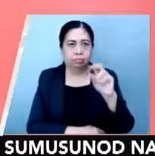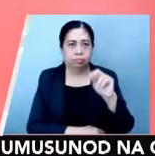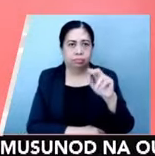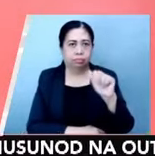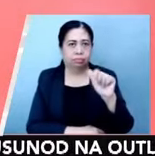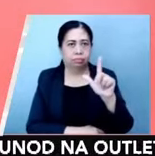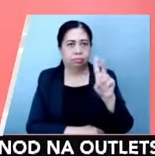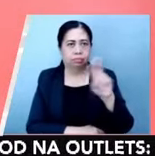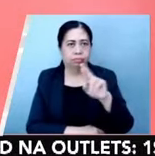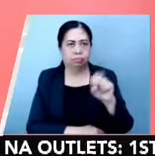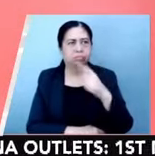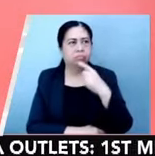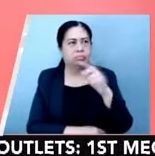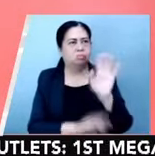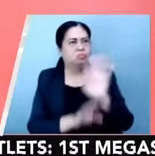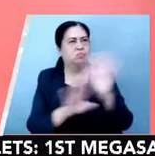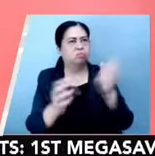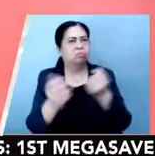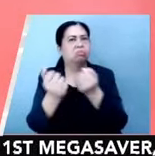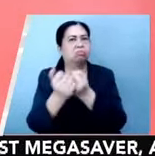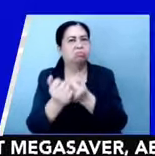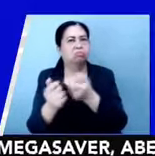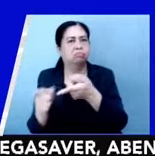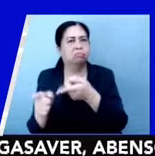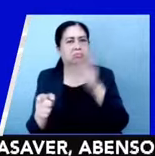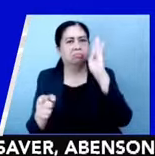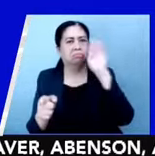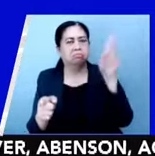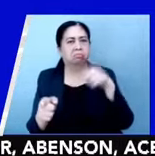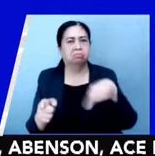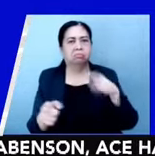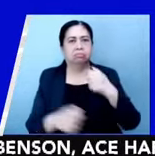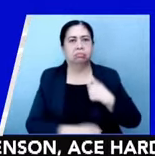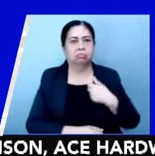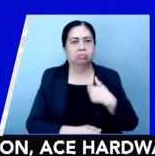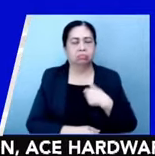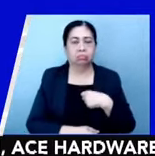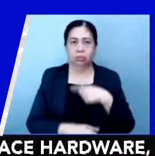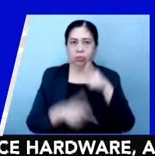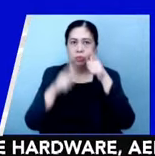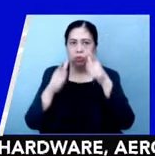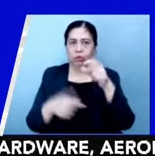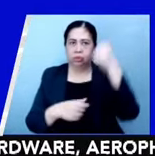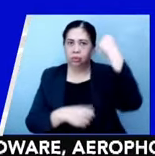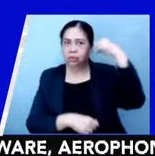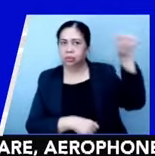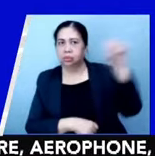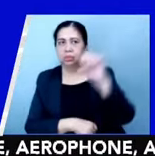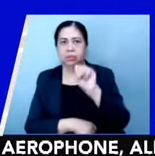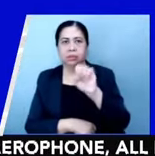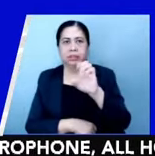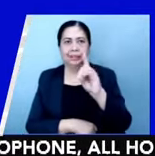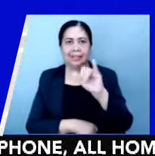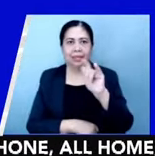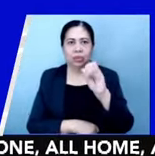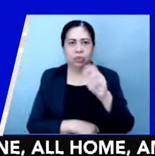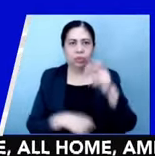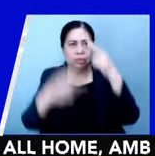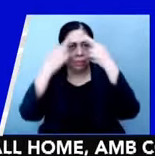kay Pangulong Bongbong Marcos. Partikular kung may tuturing na sedition, inciting to sedition o rebellion ang